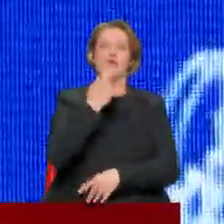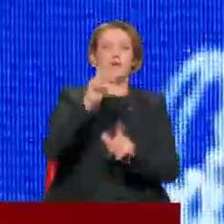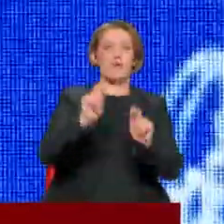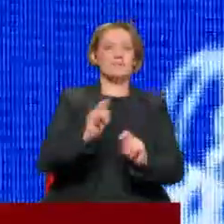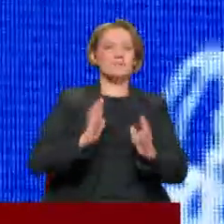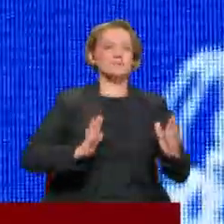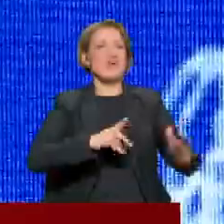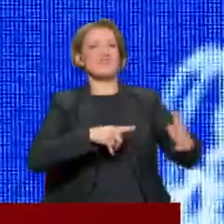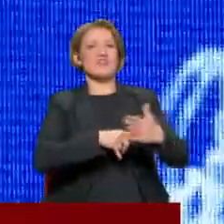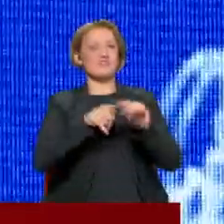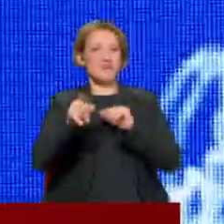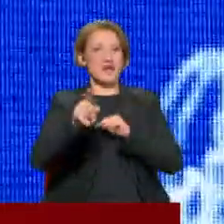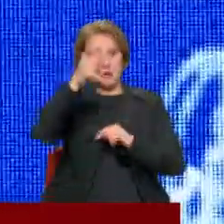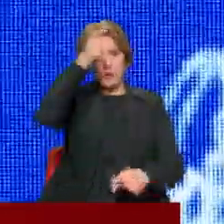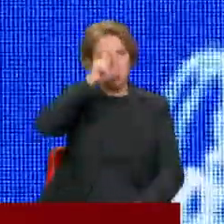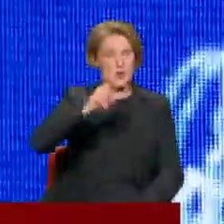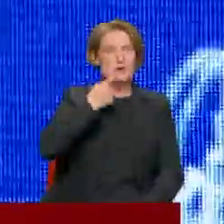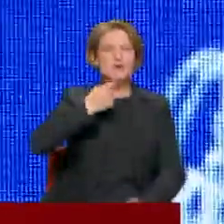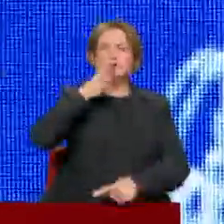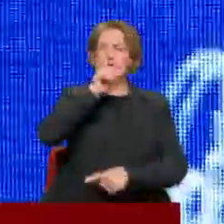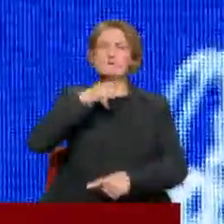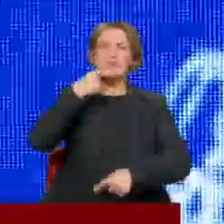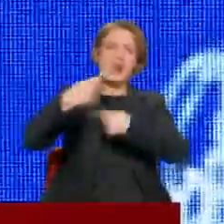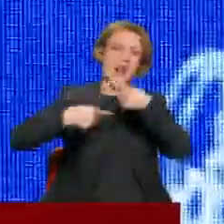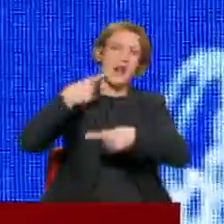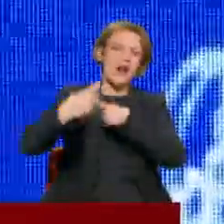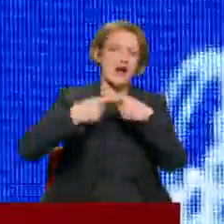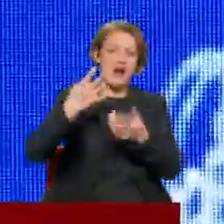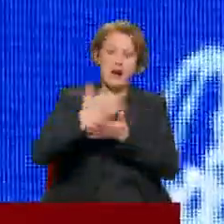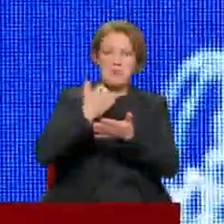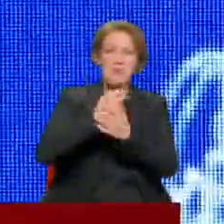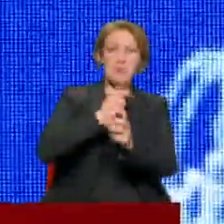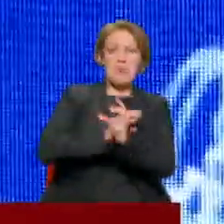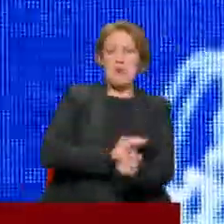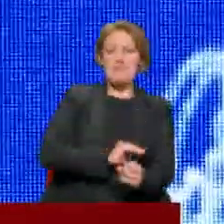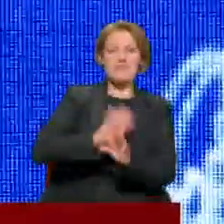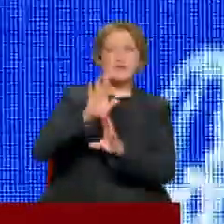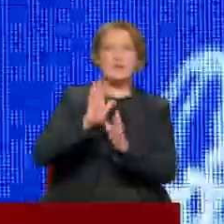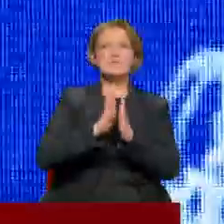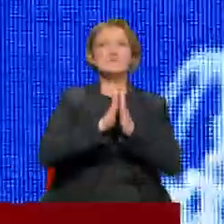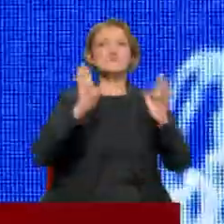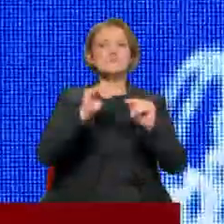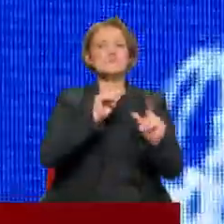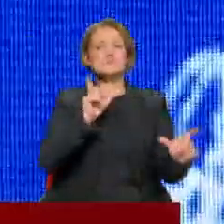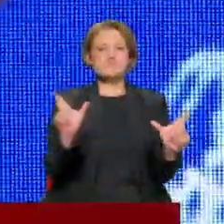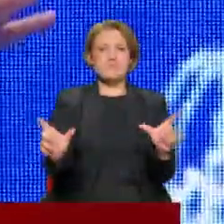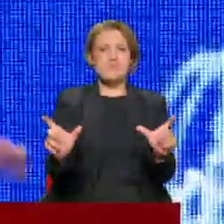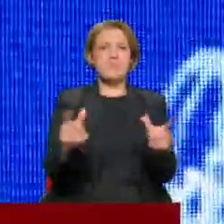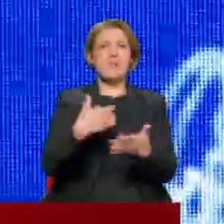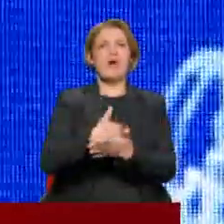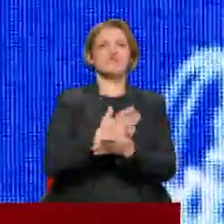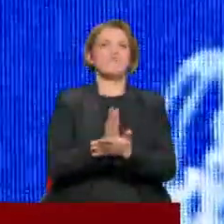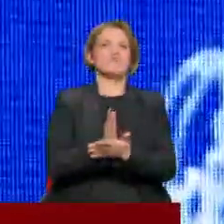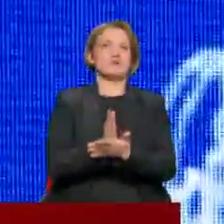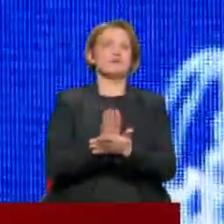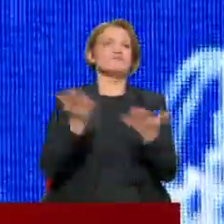muhalefet hedefindeydi Türkiye asırlık kazanımlarını tehlikeye atacak büyük bir kuşatmayı da parçalamıştır